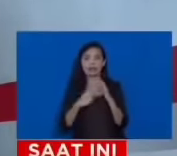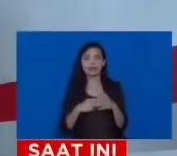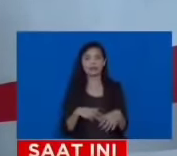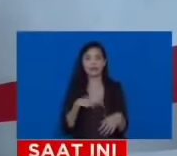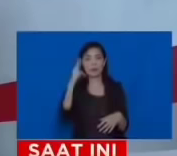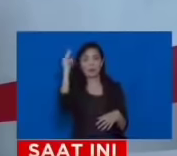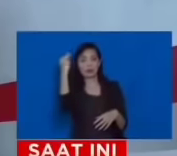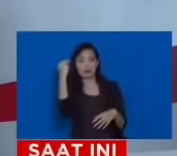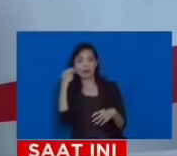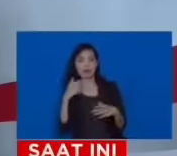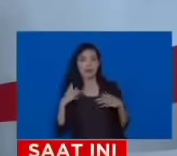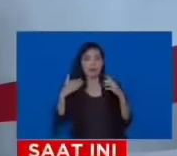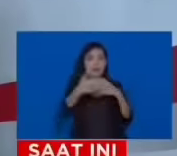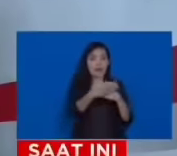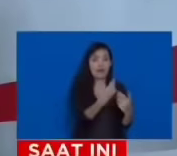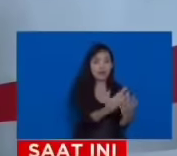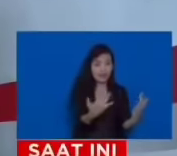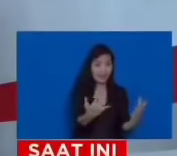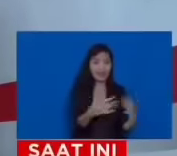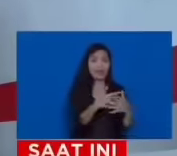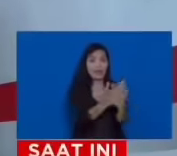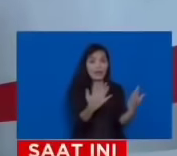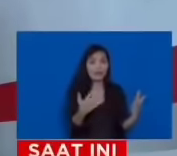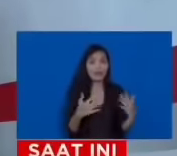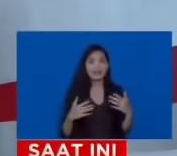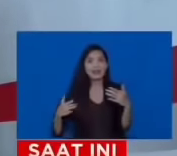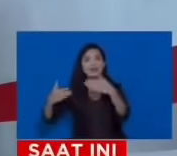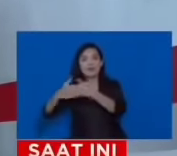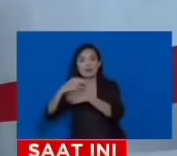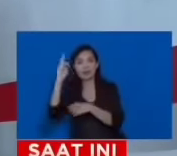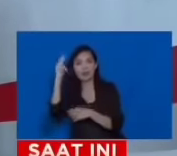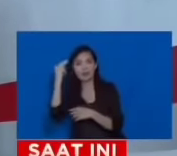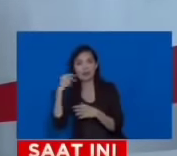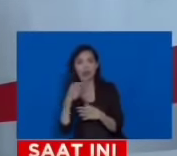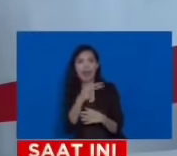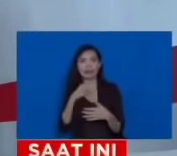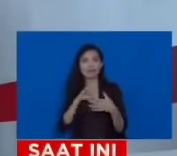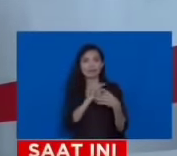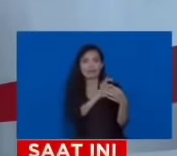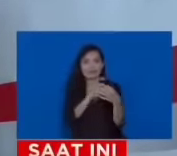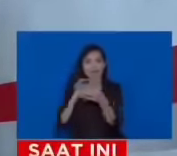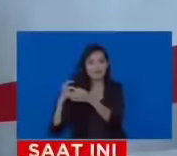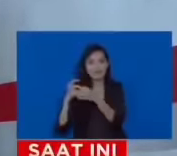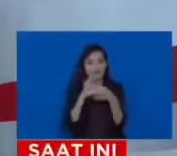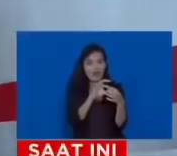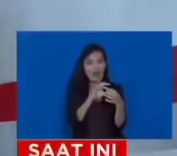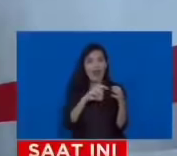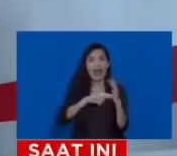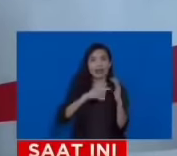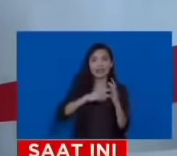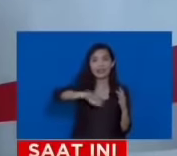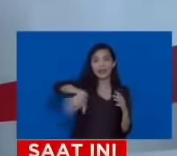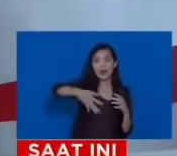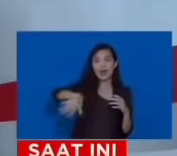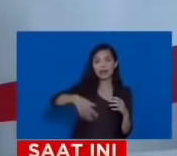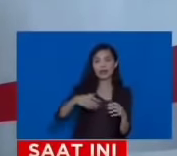melindungi agar kemudian tidak ada anggota keluarga kita yang tertular penyakit